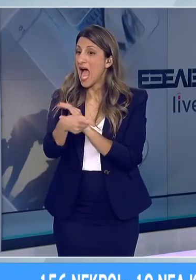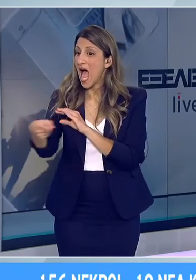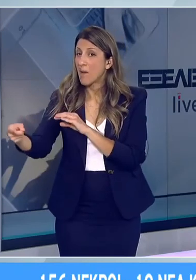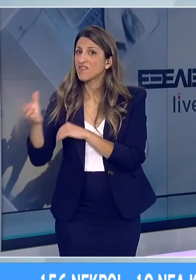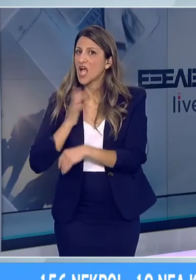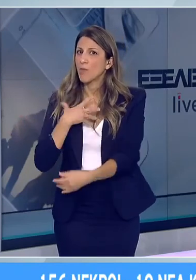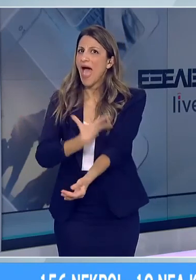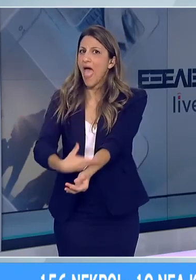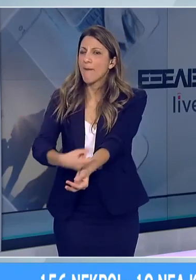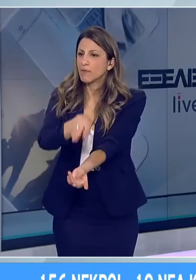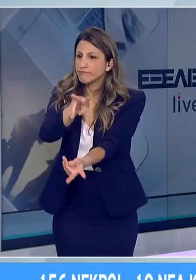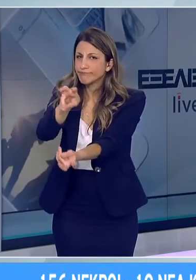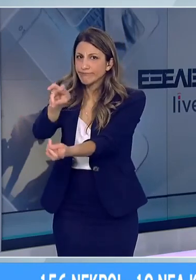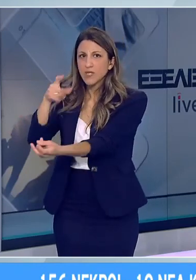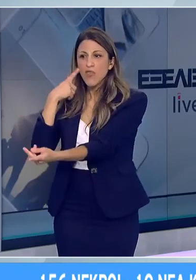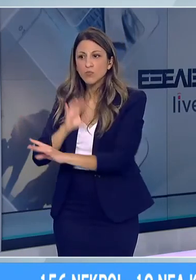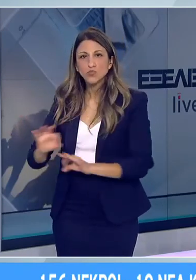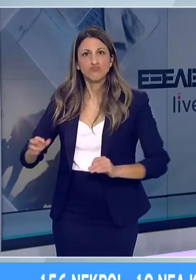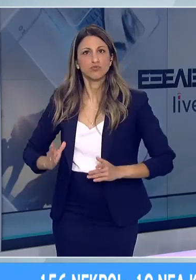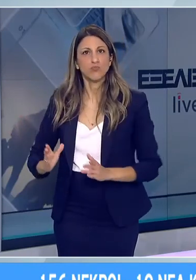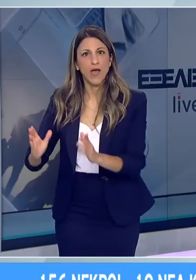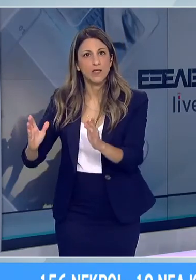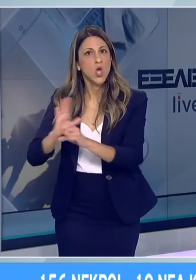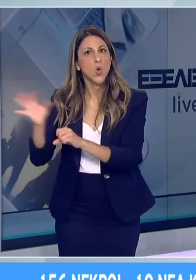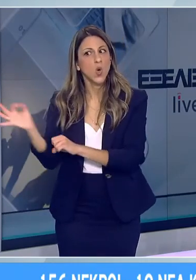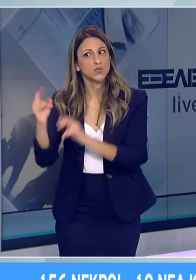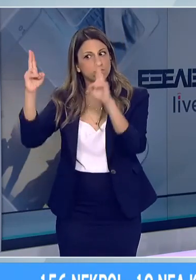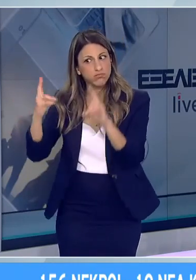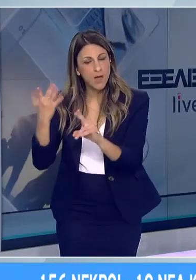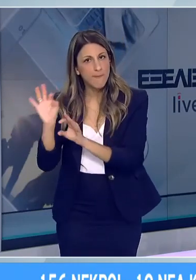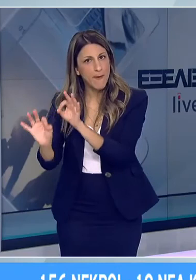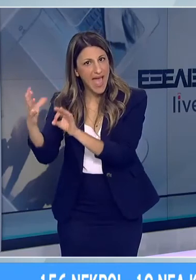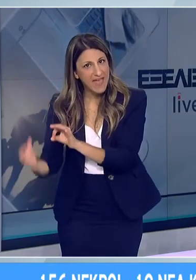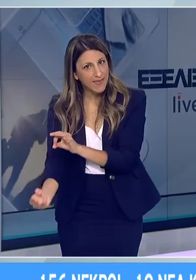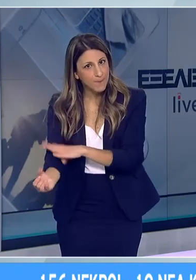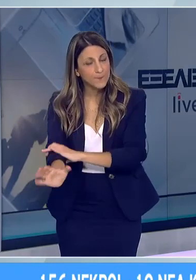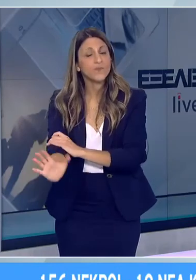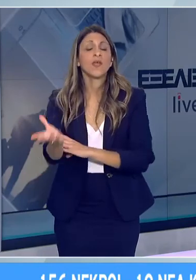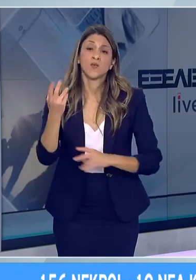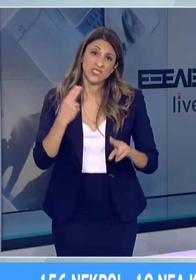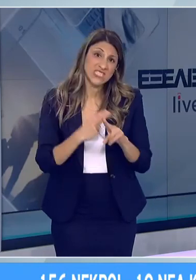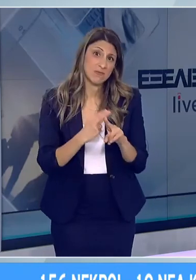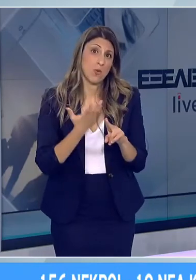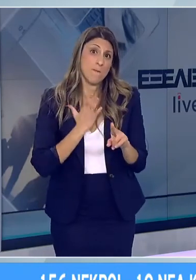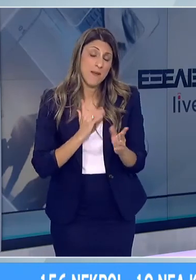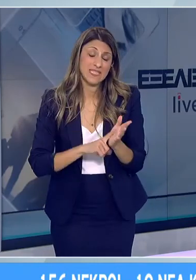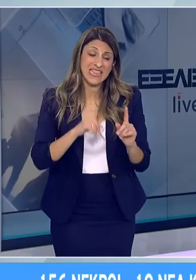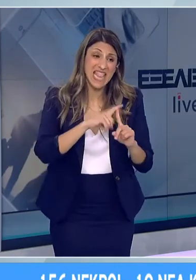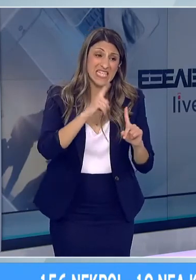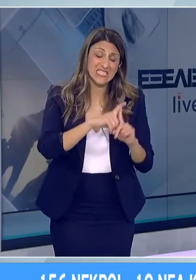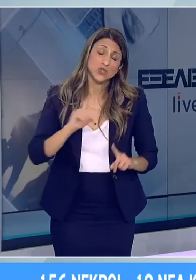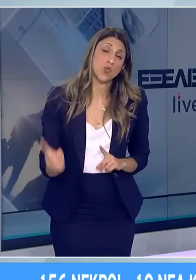αυτές τις ευάλωτες ομάδες και να είναι όλοι, σε όλους να προσφέρεται αυτή η πολύ σημαντική δράση του ελέγχου, της